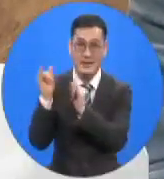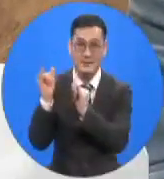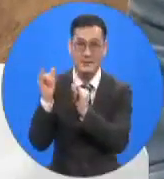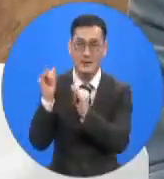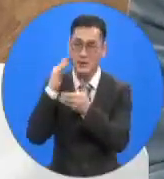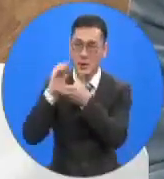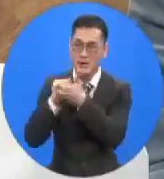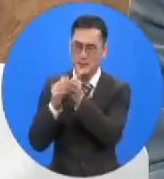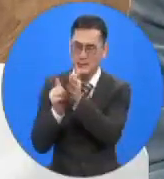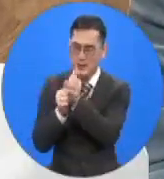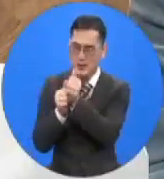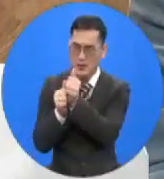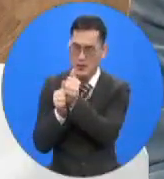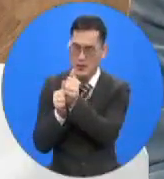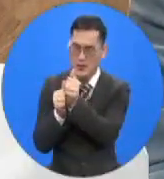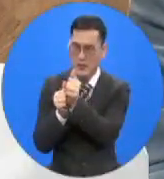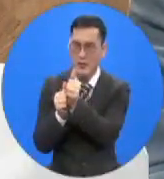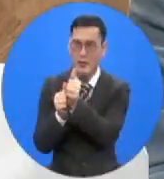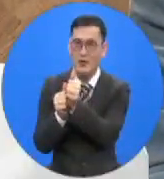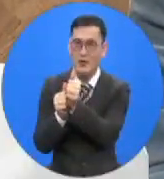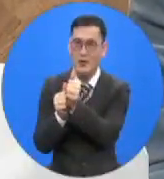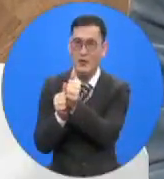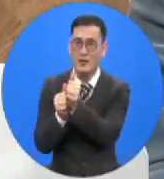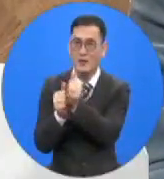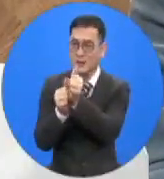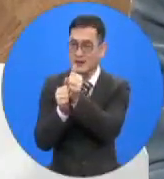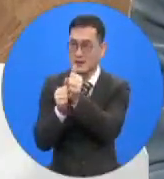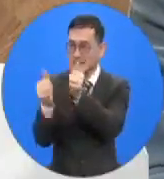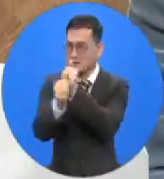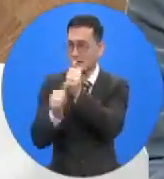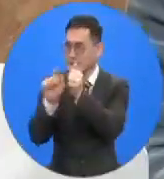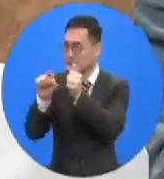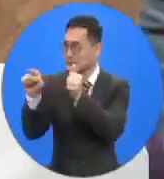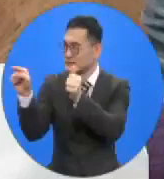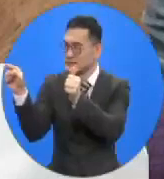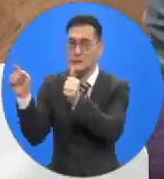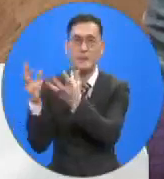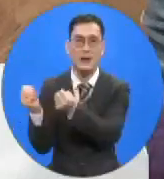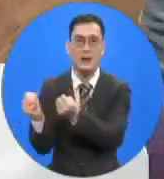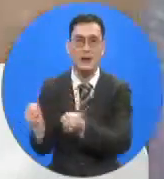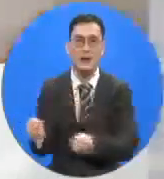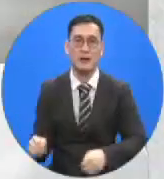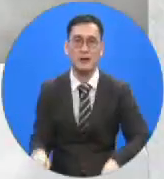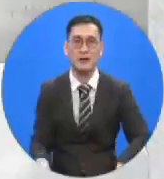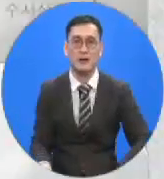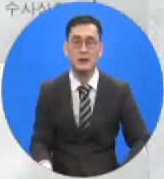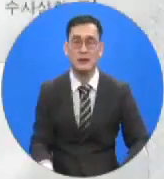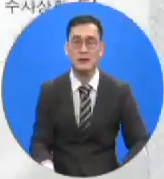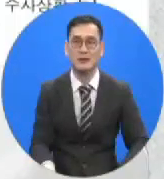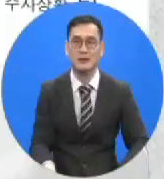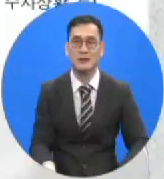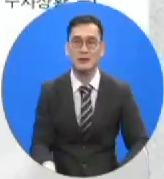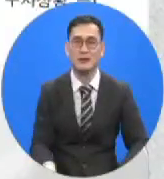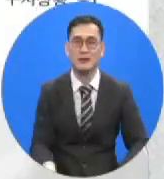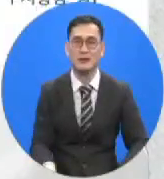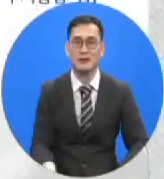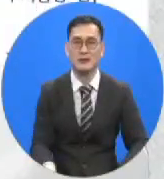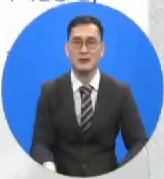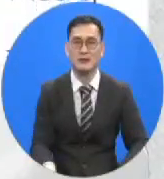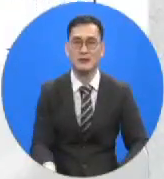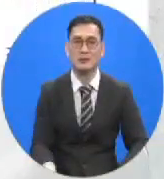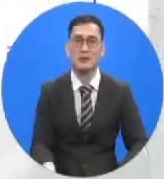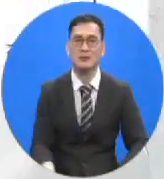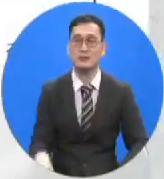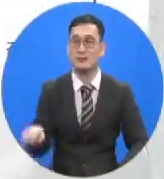비서실의 민정비서관, 반부패비서관, 민정수석비서관 굉장히 많은데요. 여기에 제일 마지막에 보면 뭐라고 되어 있냐면은 나머지